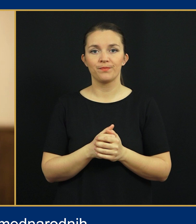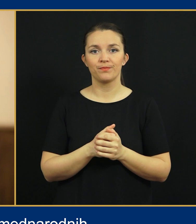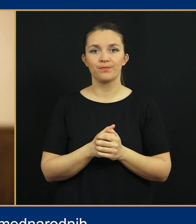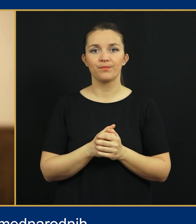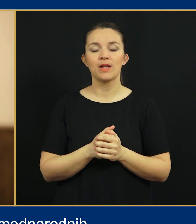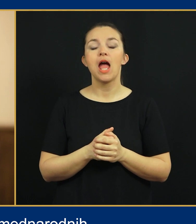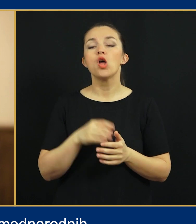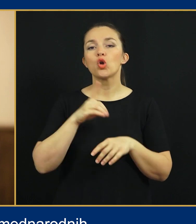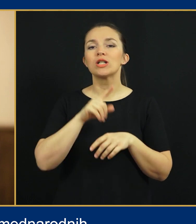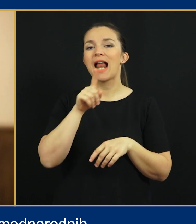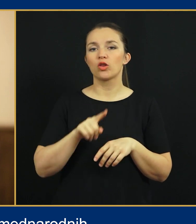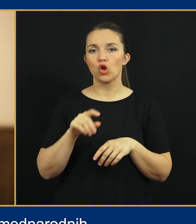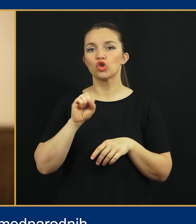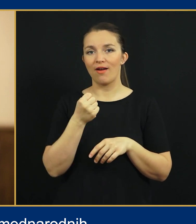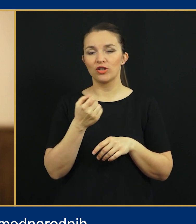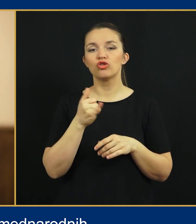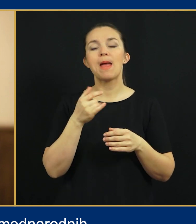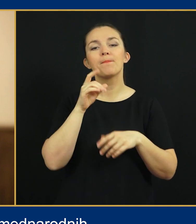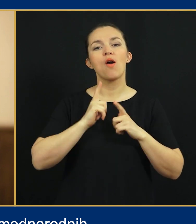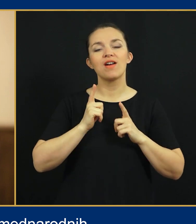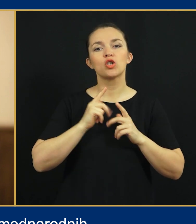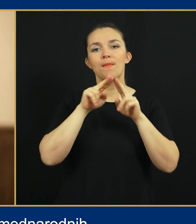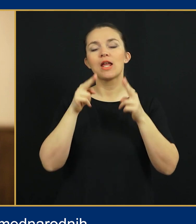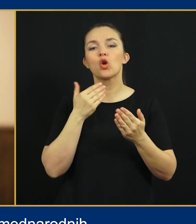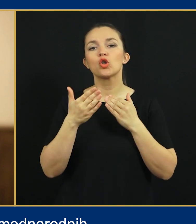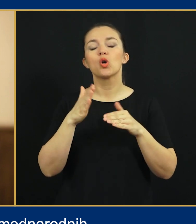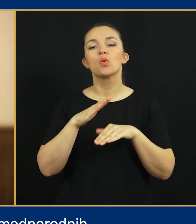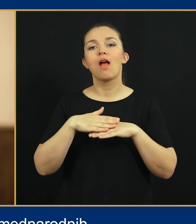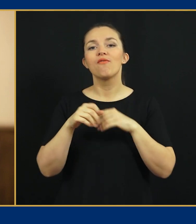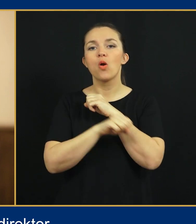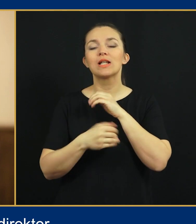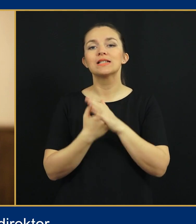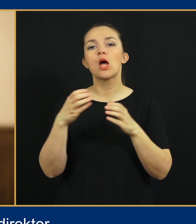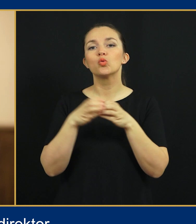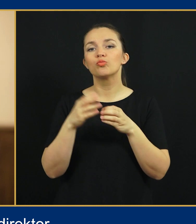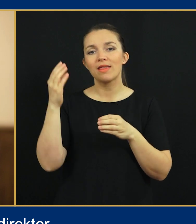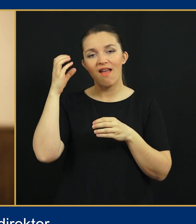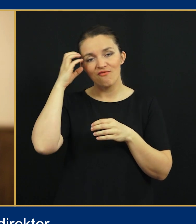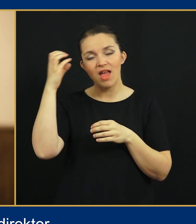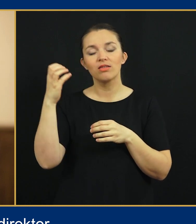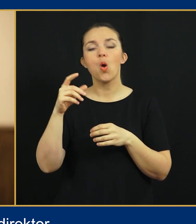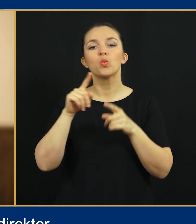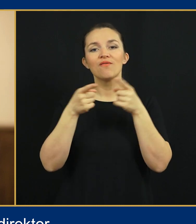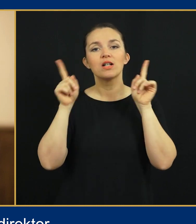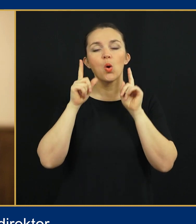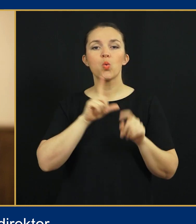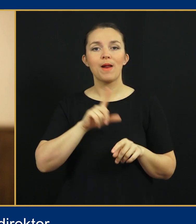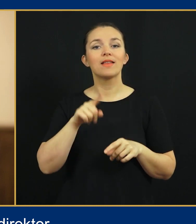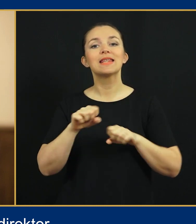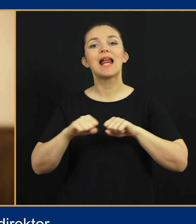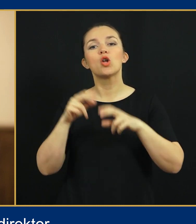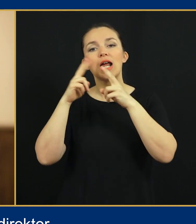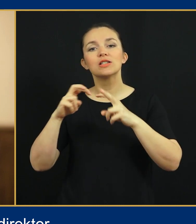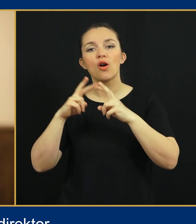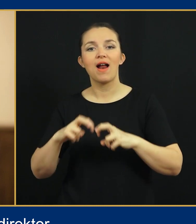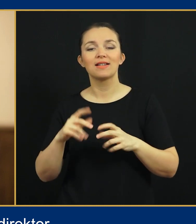Zlatko Šabič je profesor mednarodnih odnosov na Fakulteti za družbene vede Univerze v Ljubljani in direktor